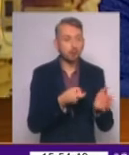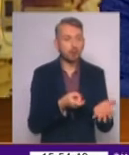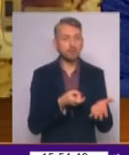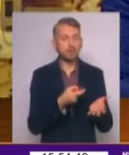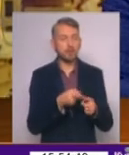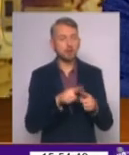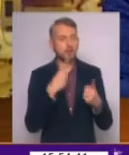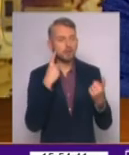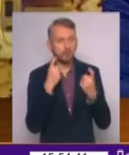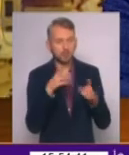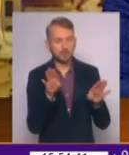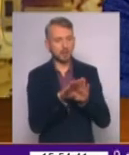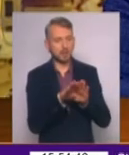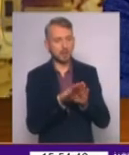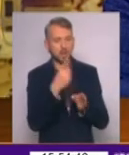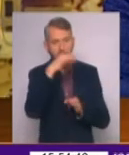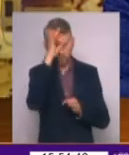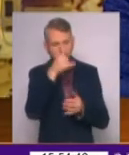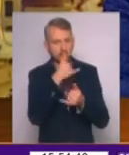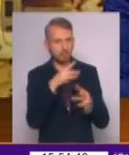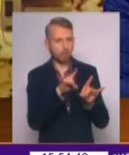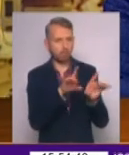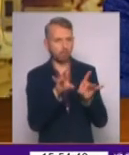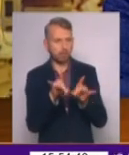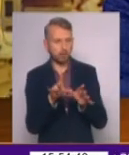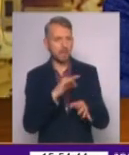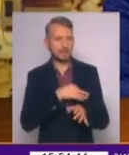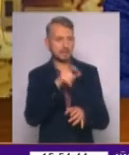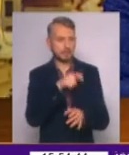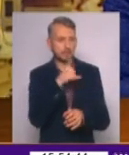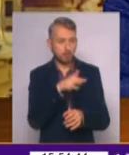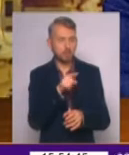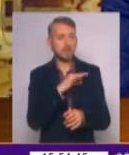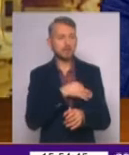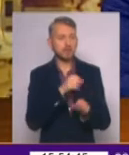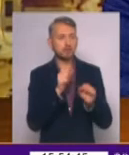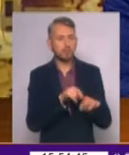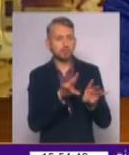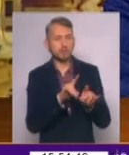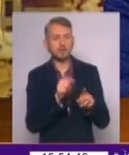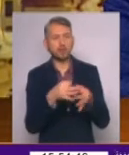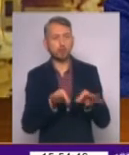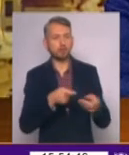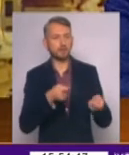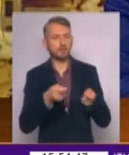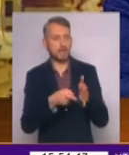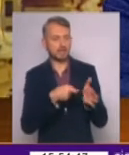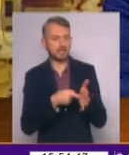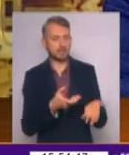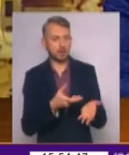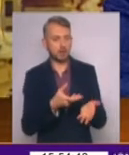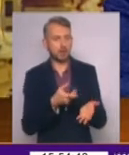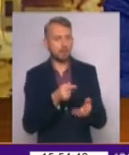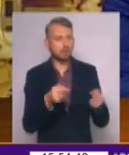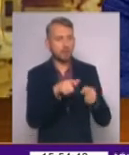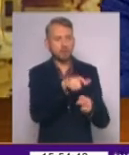ця інформація є закритою. Поліція не може розголошувати, слідчий не може. Слідчий може розголошувати тільки за дозволом керівника слідства, і то певним